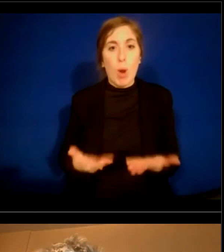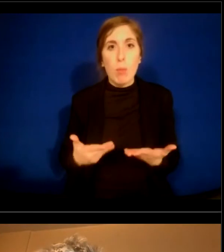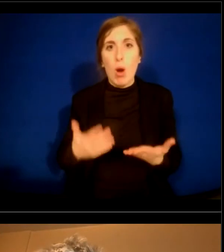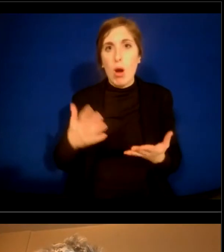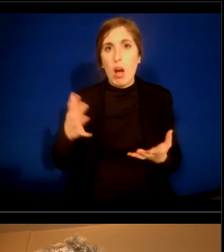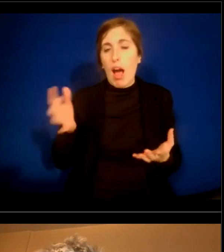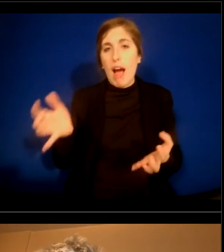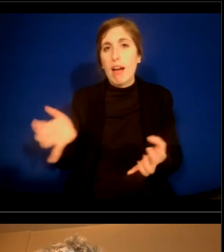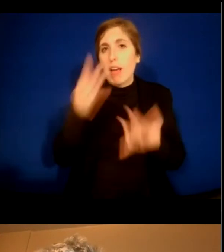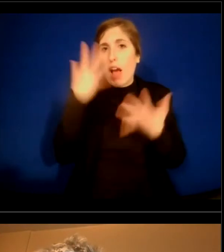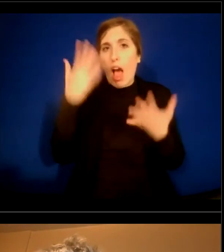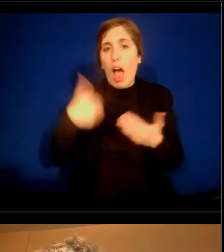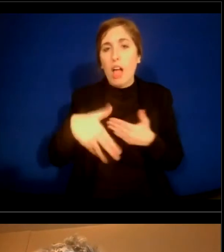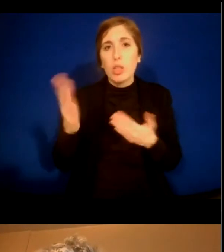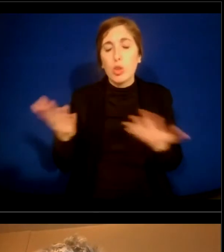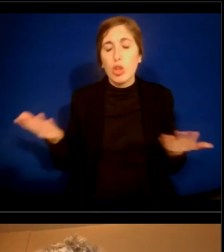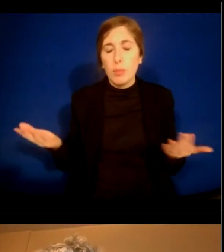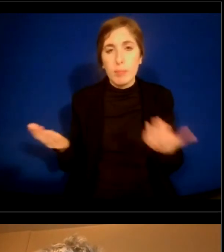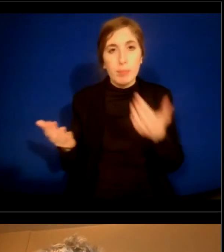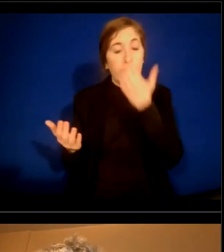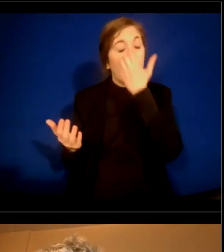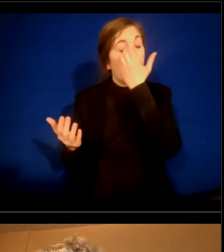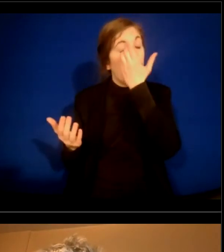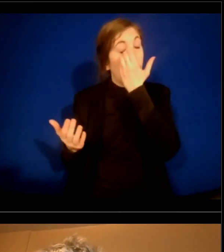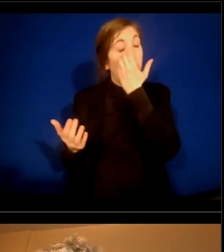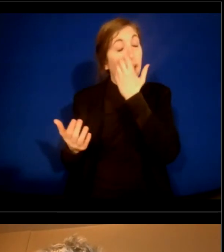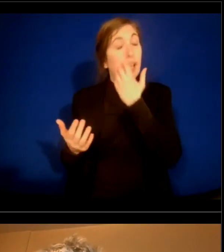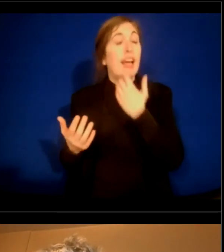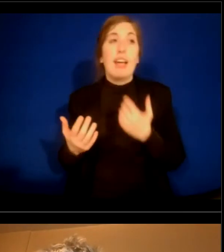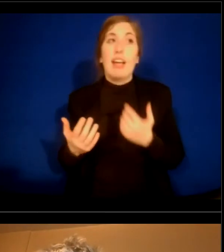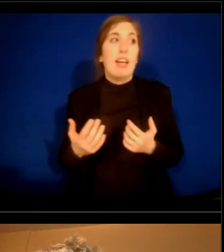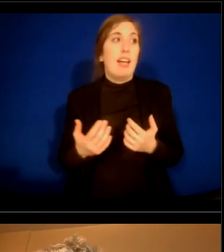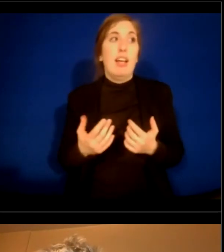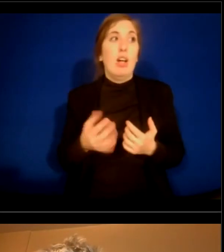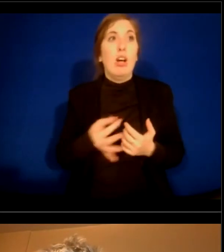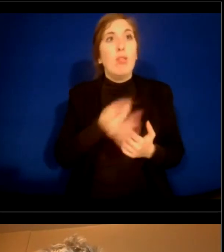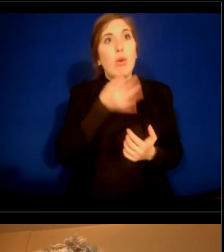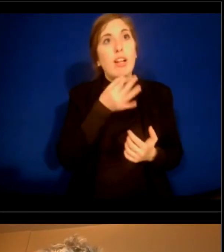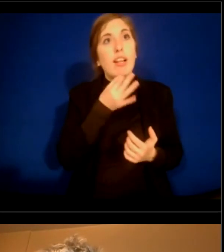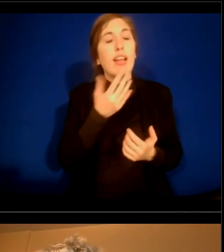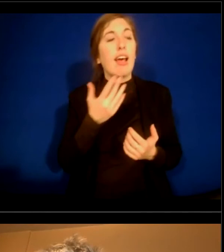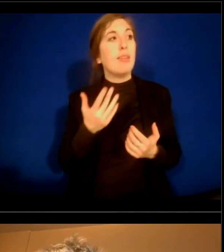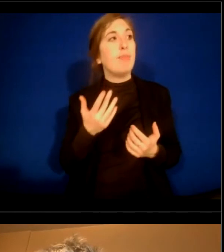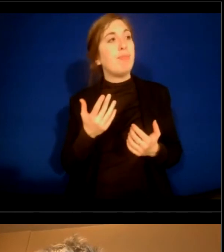anche cercare di trovare una giusta misura, diciamo, no?